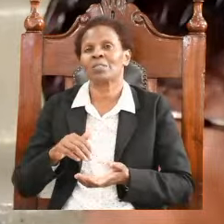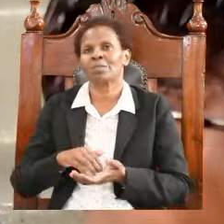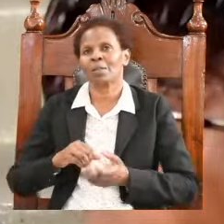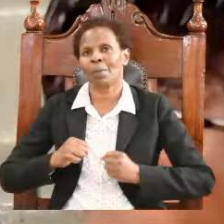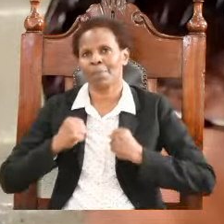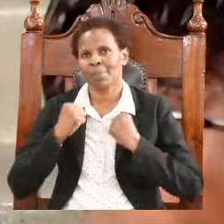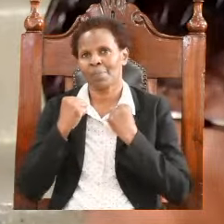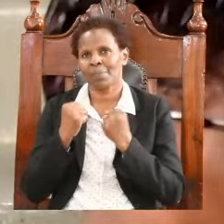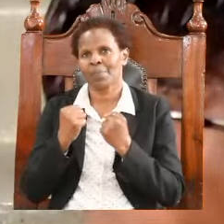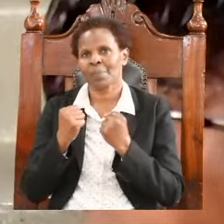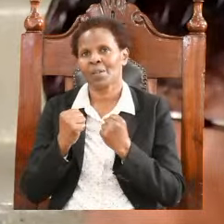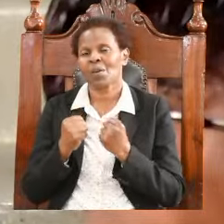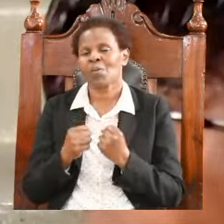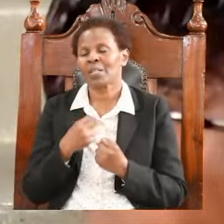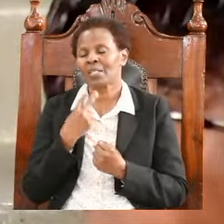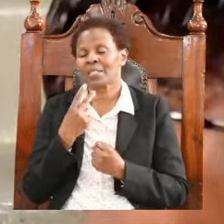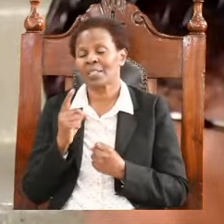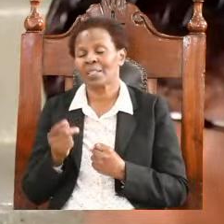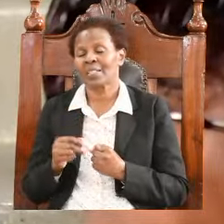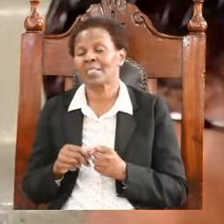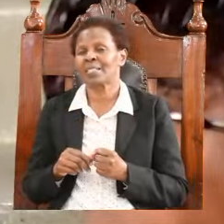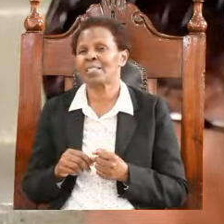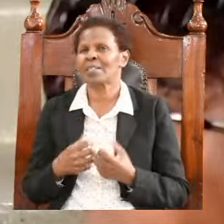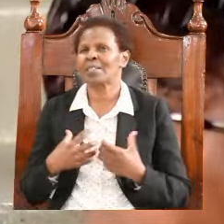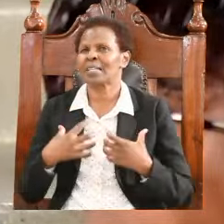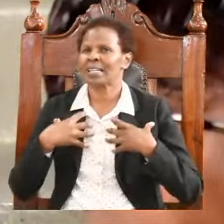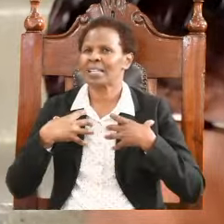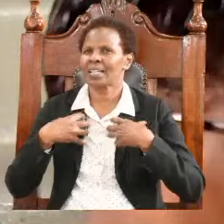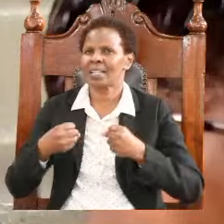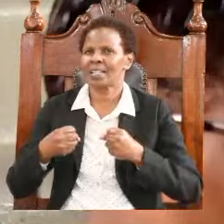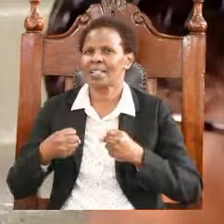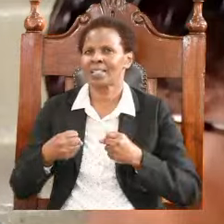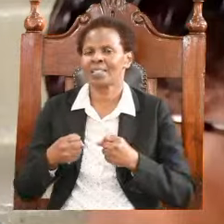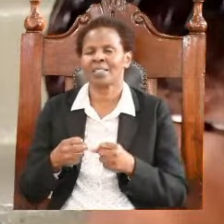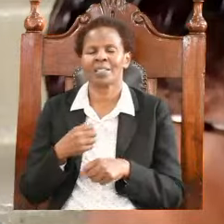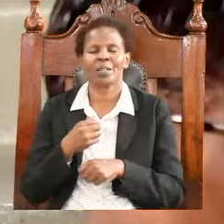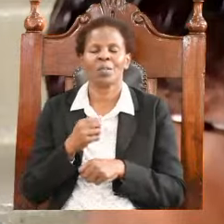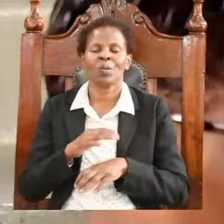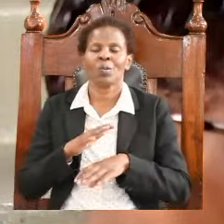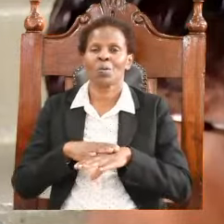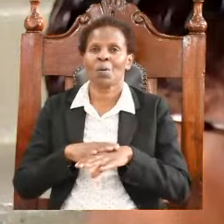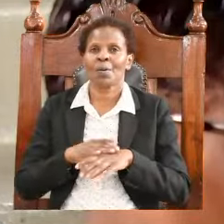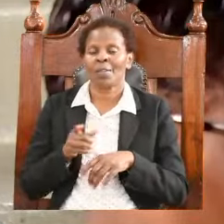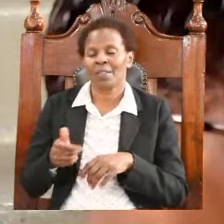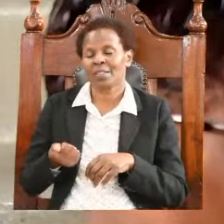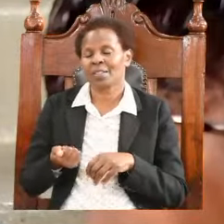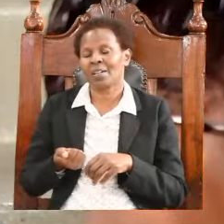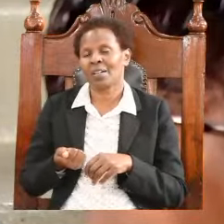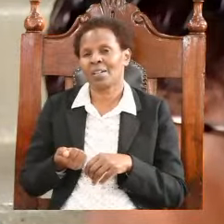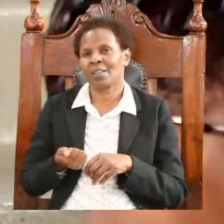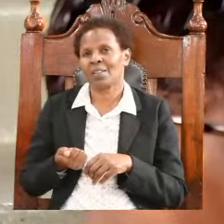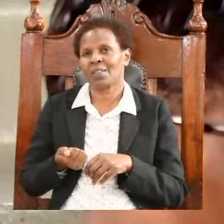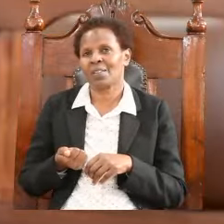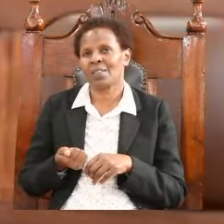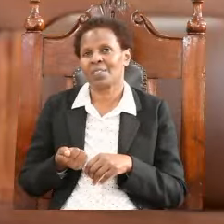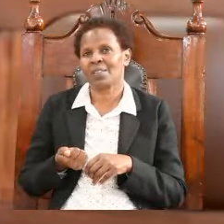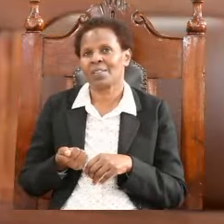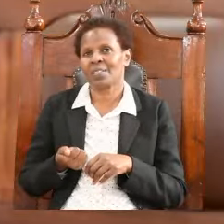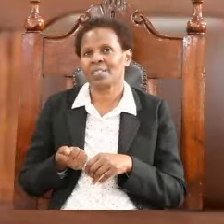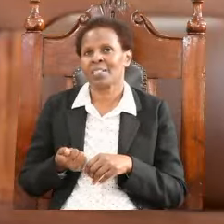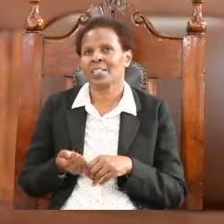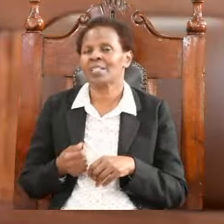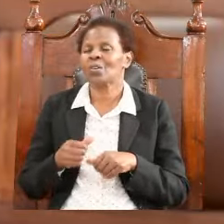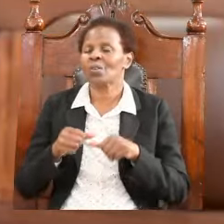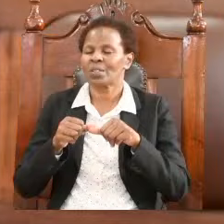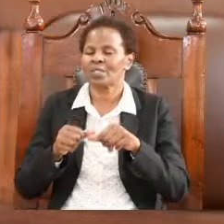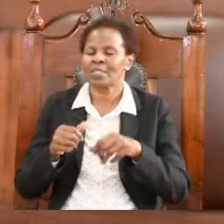nake Naaman turona agiteithio tukona akihona na maundu macio mangi no muiretu uyu ndaigana gute